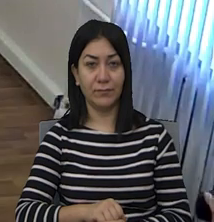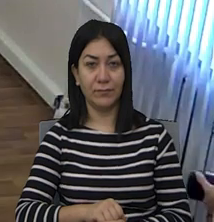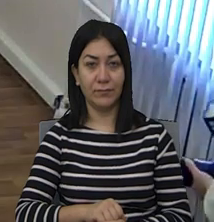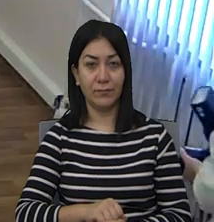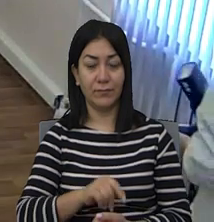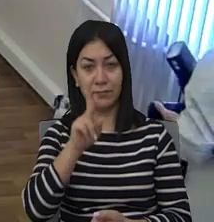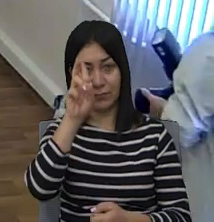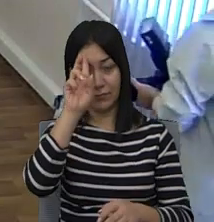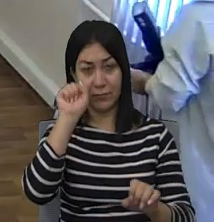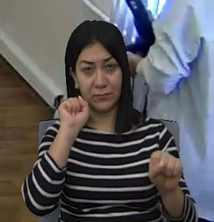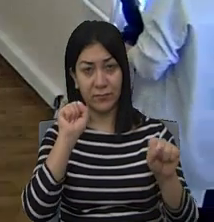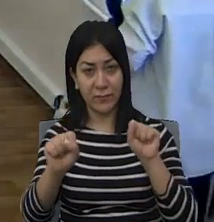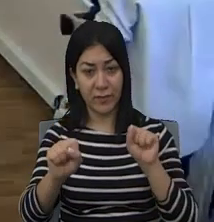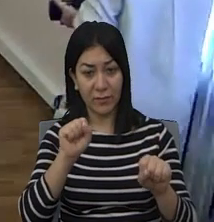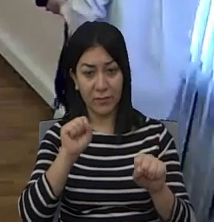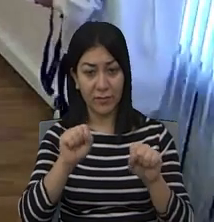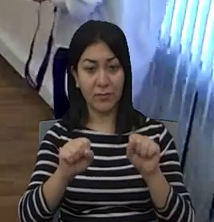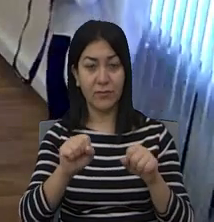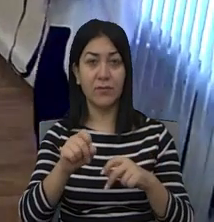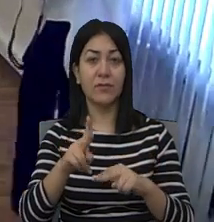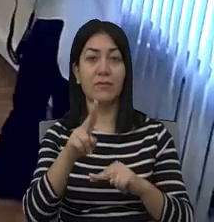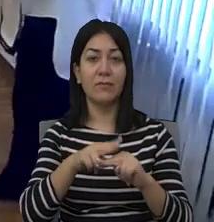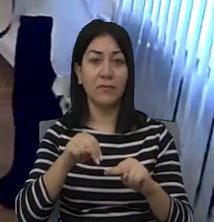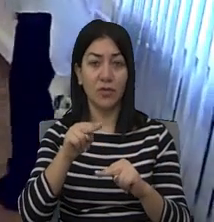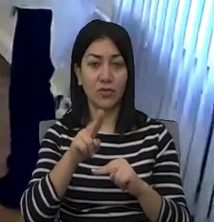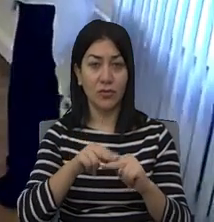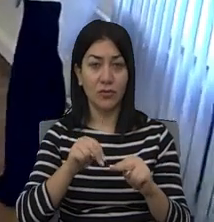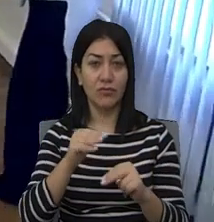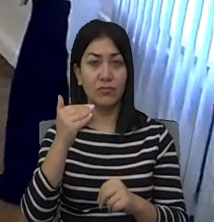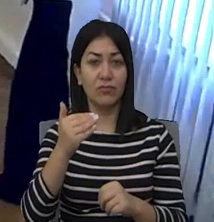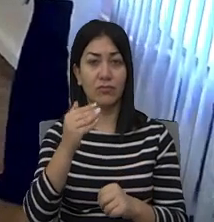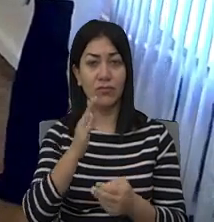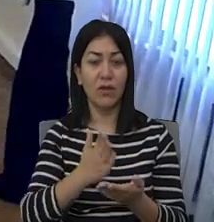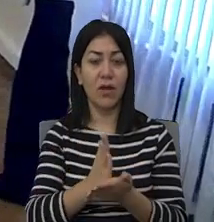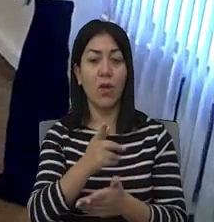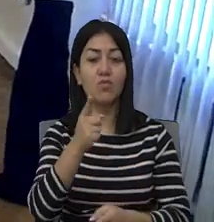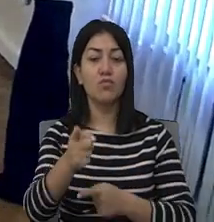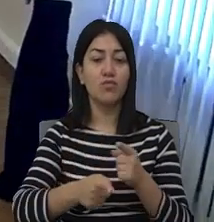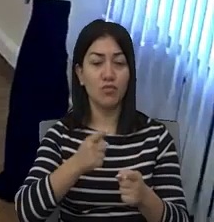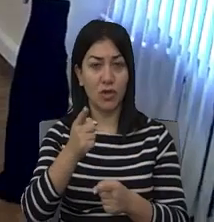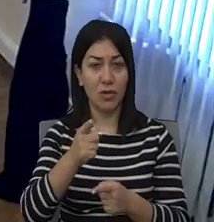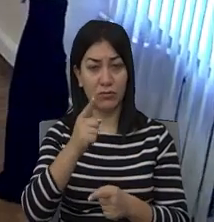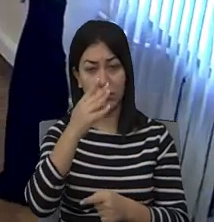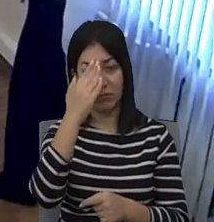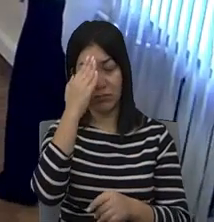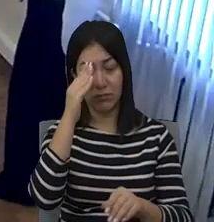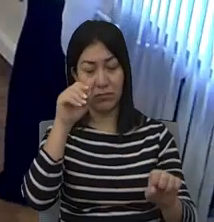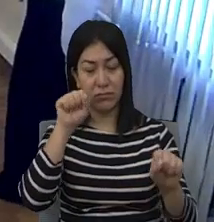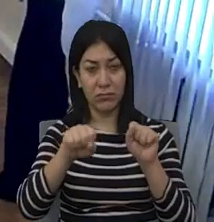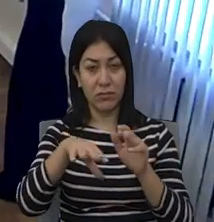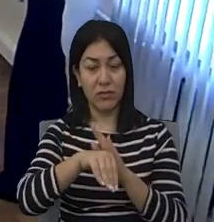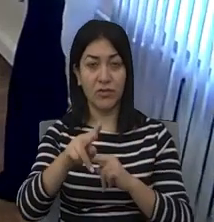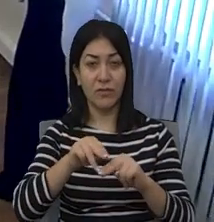they scrutinize those policies and hold the government to account. Կառավարությունում նրանք մշակում են քաղաքականությունը, իսկ